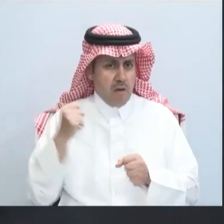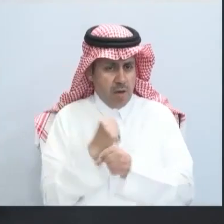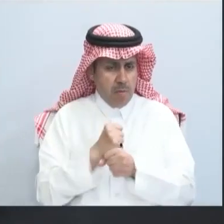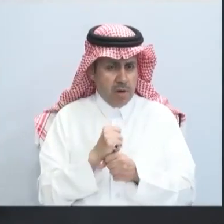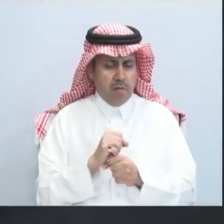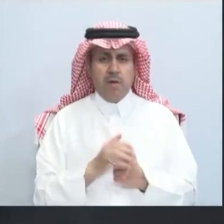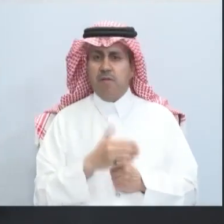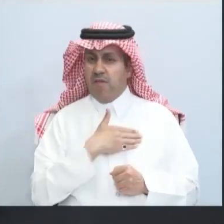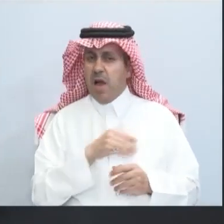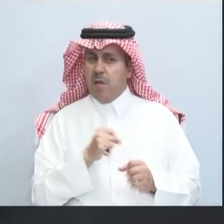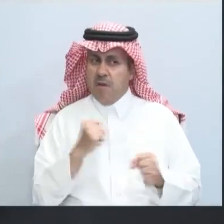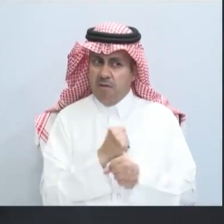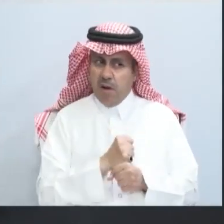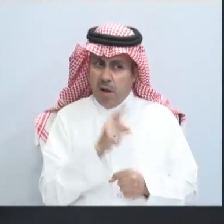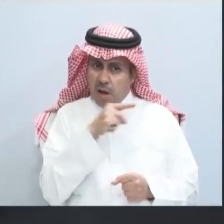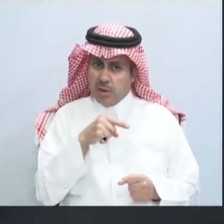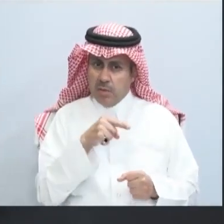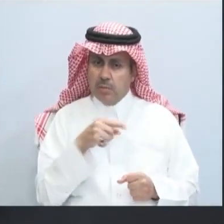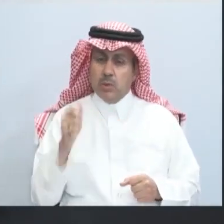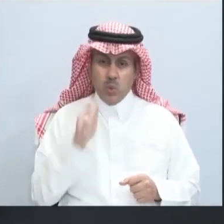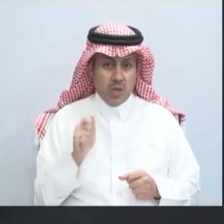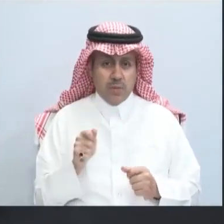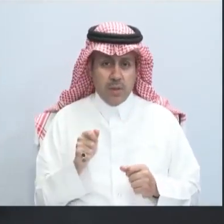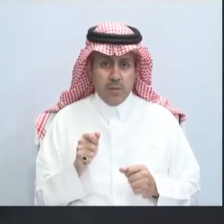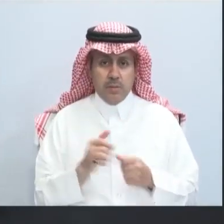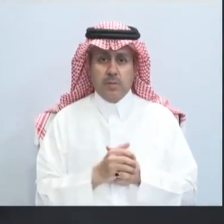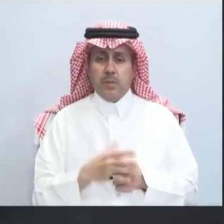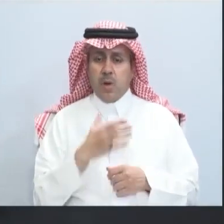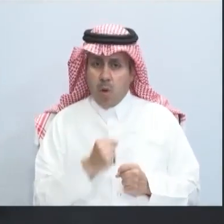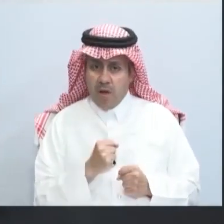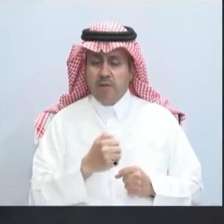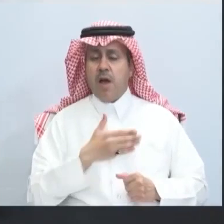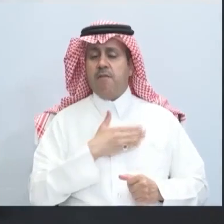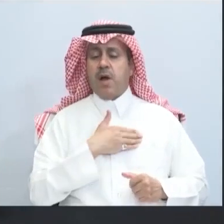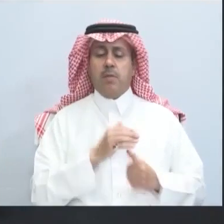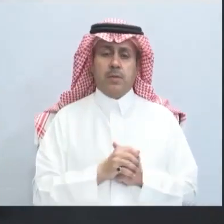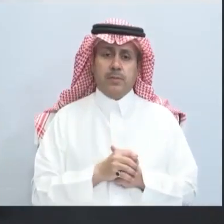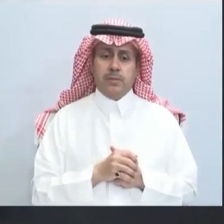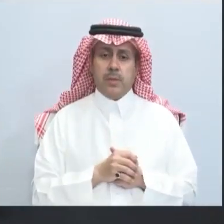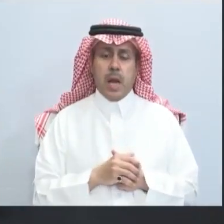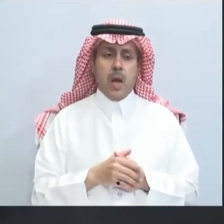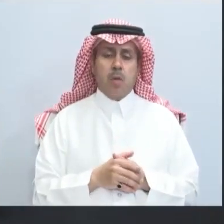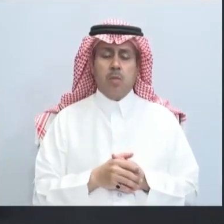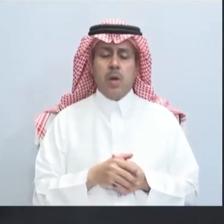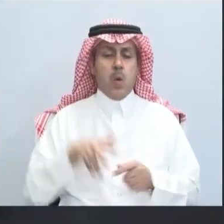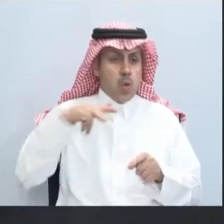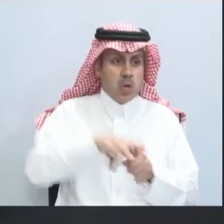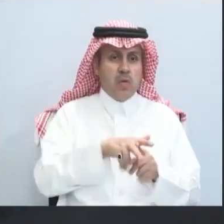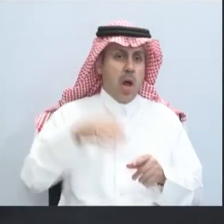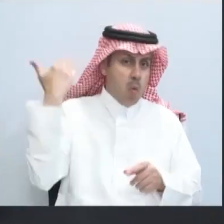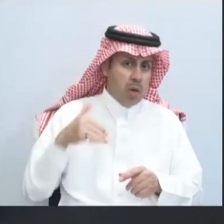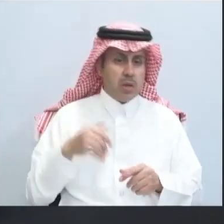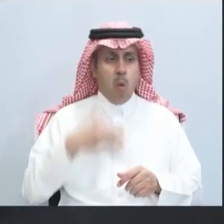يكون في قلبه فقط فلس تحاسب عليه يضمر في قلبه انه سينتقم مثلا من فلان او سيرد على فلان